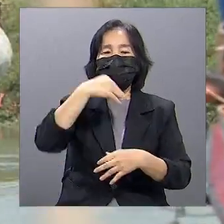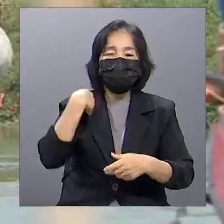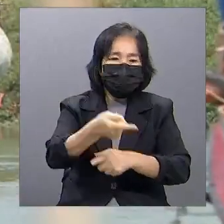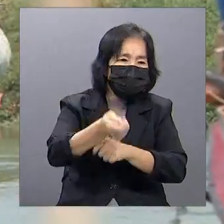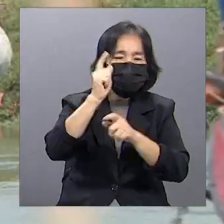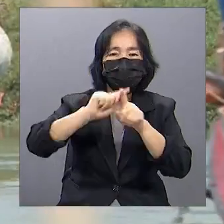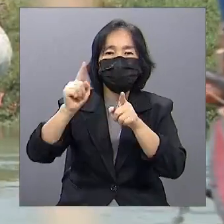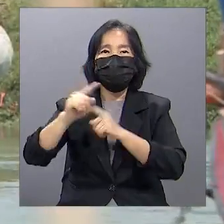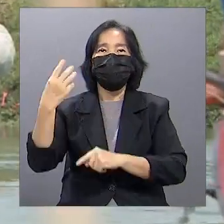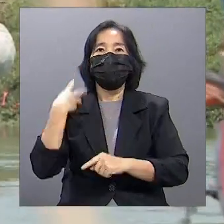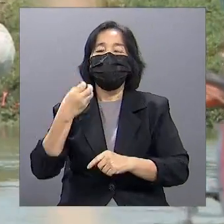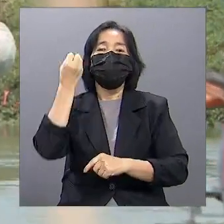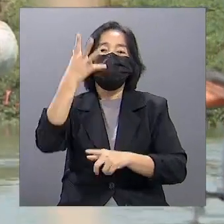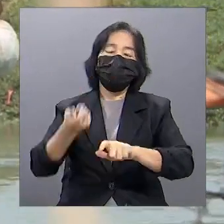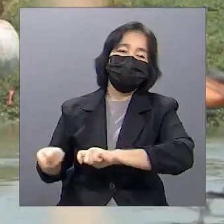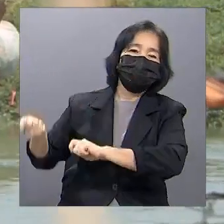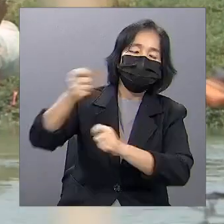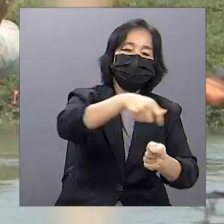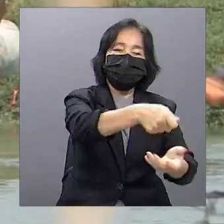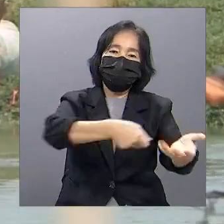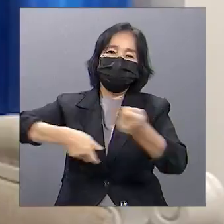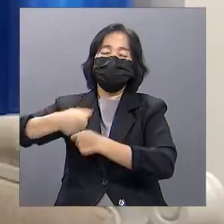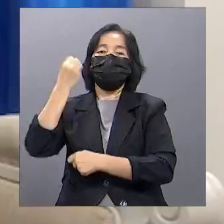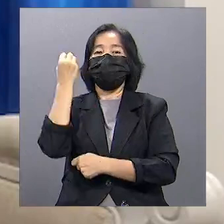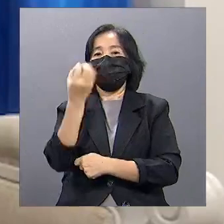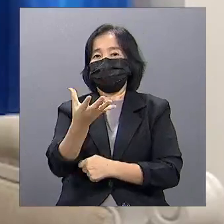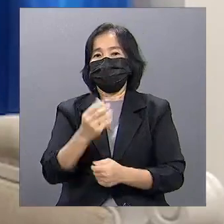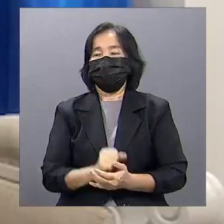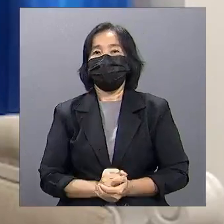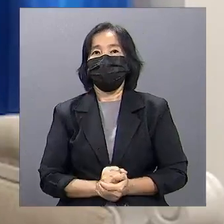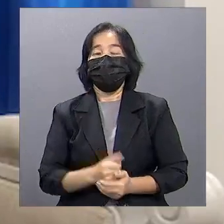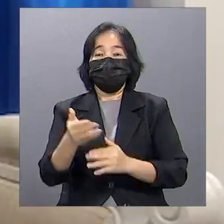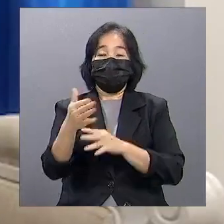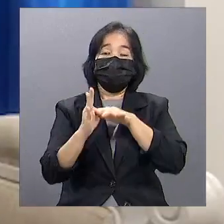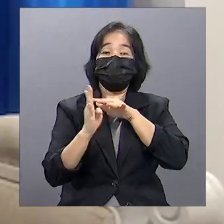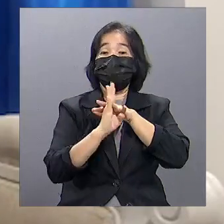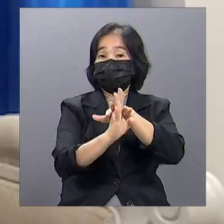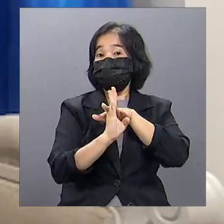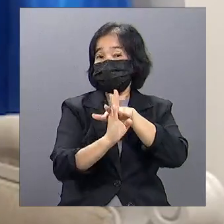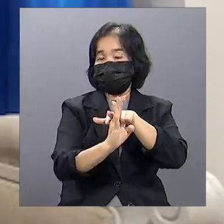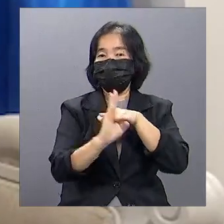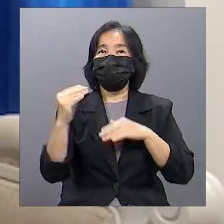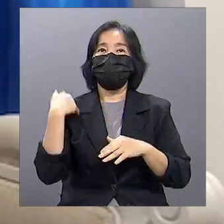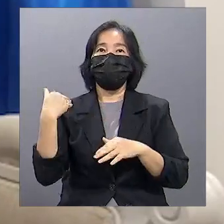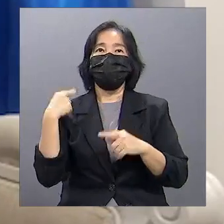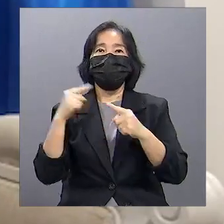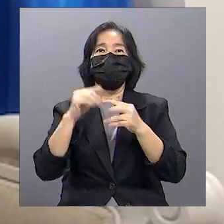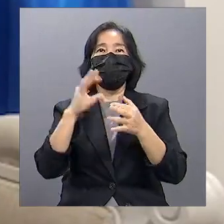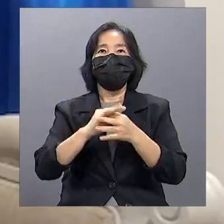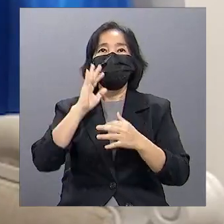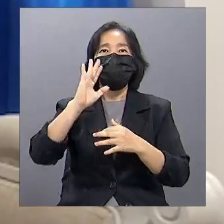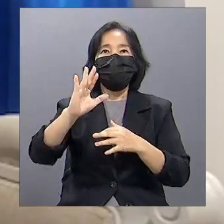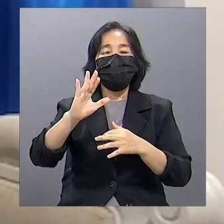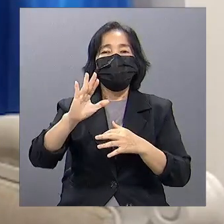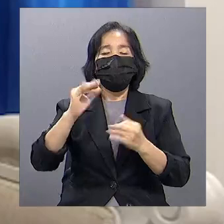ากทั้งสิ้นนะคะแล้วก็อีกอย่างนึงเนื่องจากว่าปลาฉลามเองเนี่ยมันไม่ใช่สัตว์น้ำเป้าหมายสำหรับการทำการประมงของบ้านเราแต่ว่